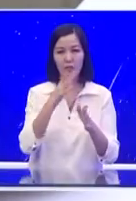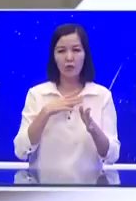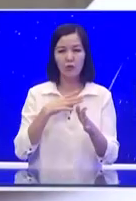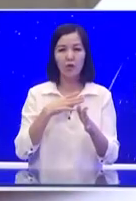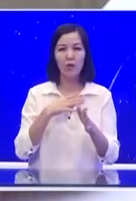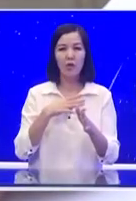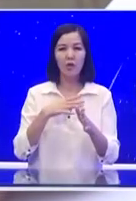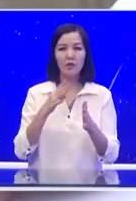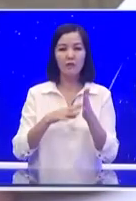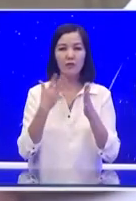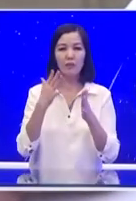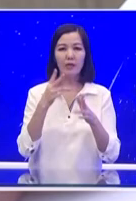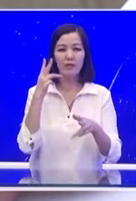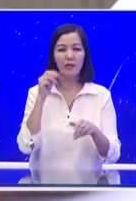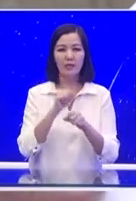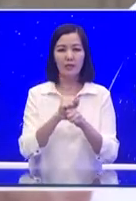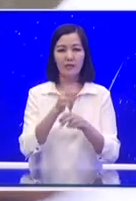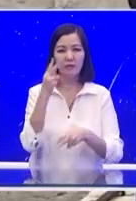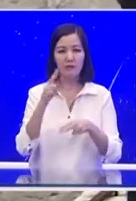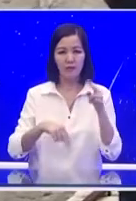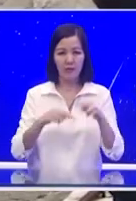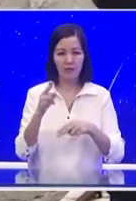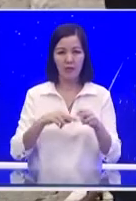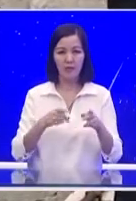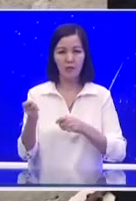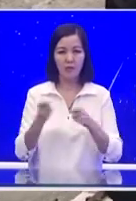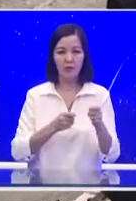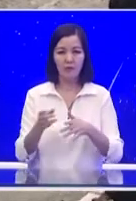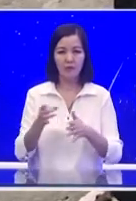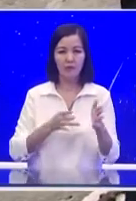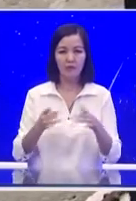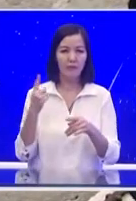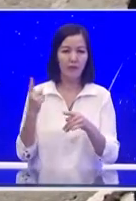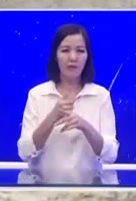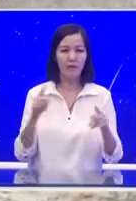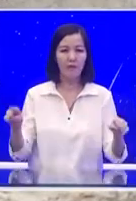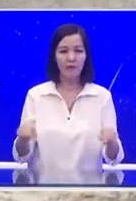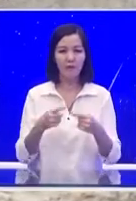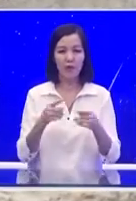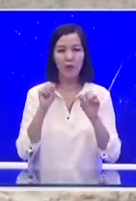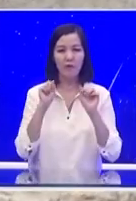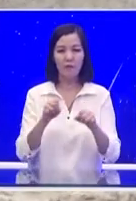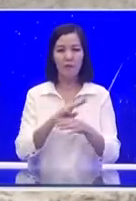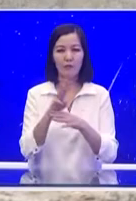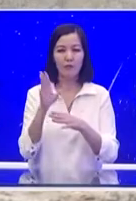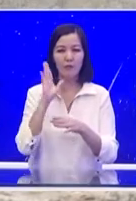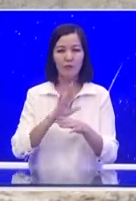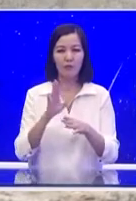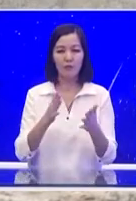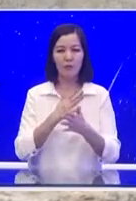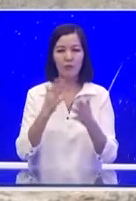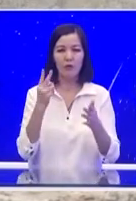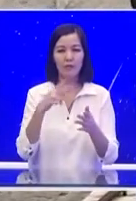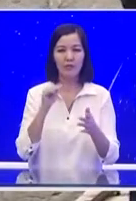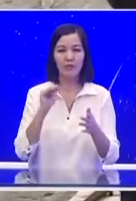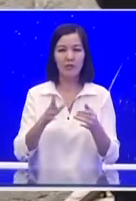в 1995-м остановилось из-за нехватки средств. По словам руководства района, при его функционировании в районе можно будет обеспечить водой более 20